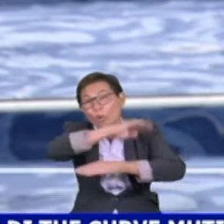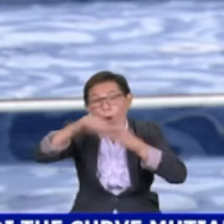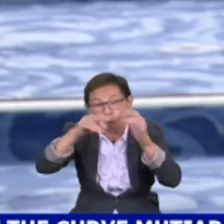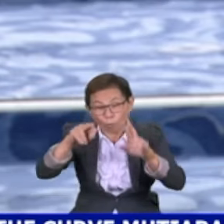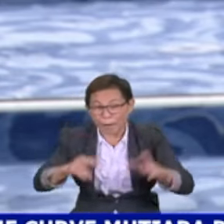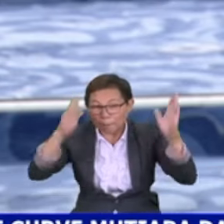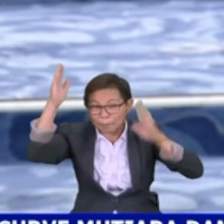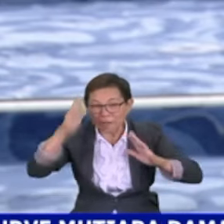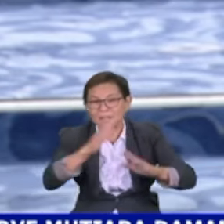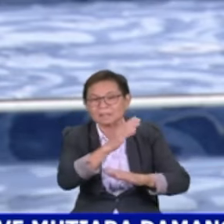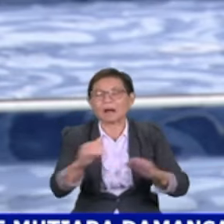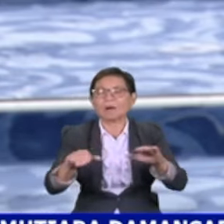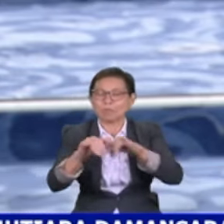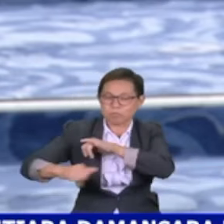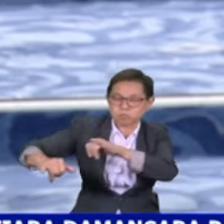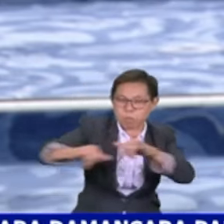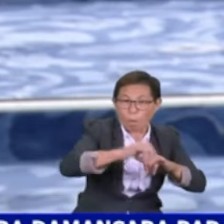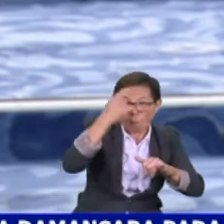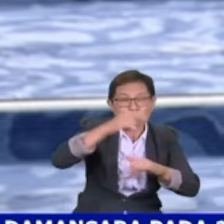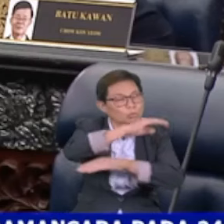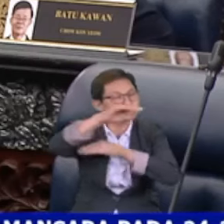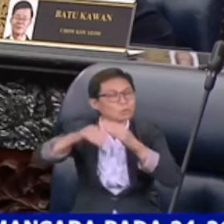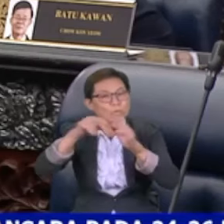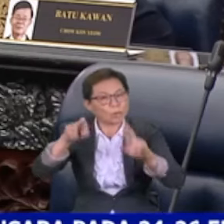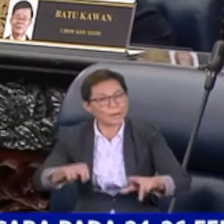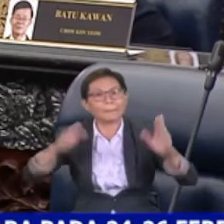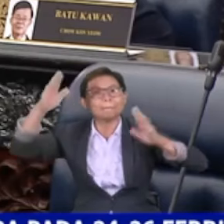dan tetap keadilan bagi semua rakyat di negara kita.